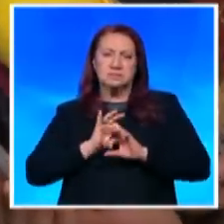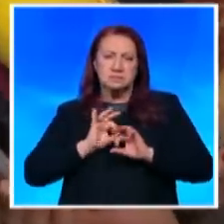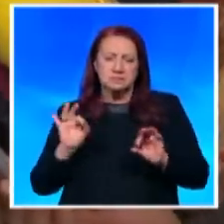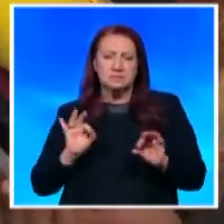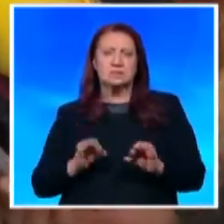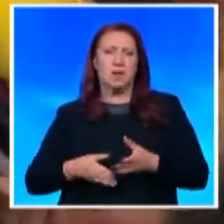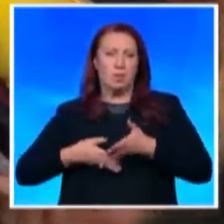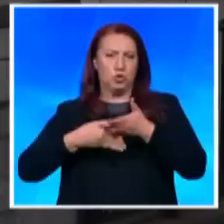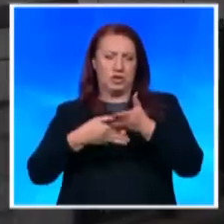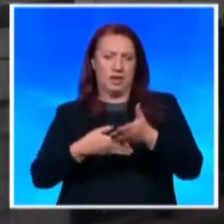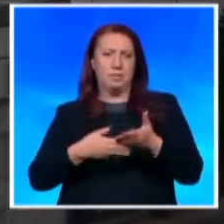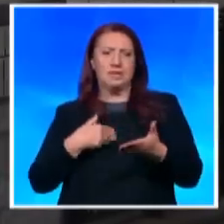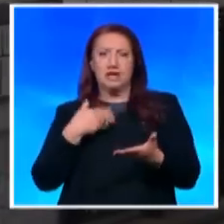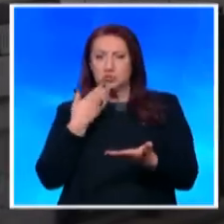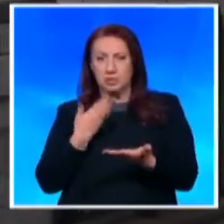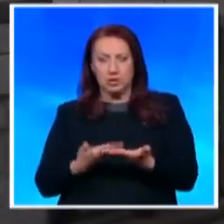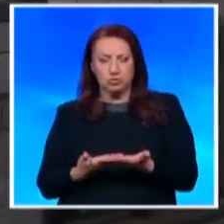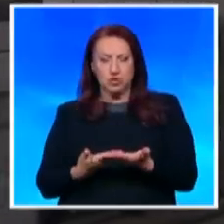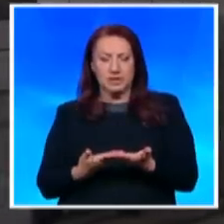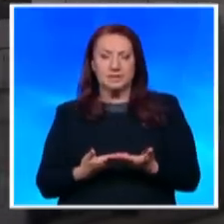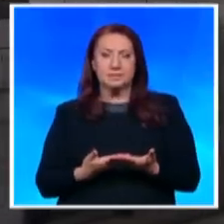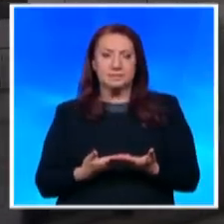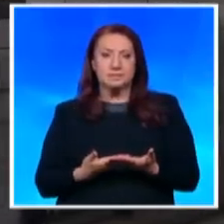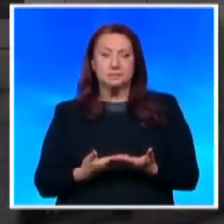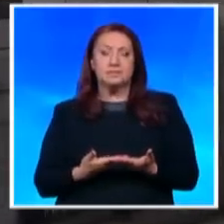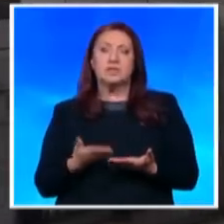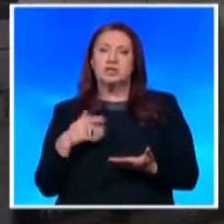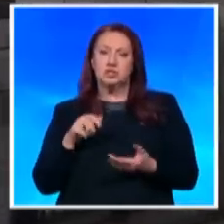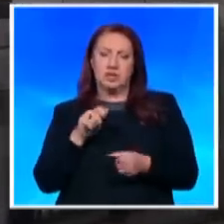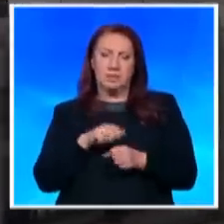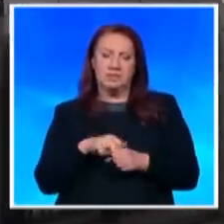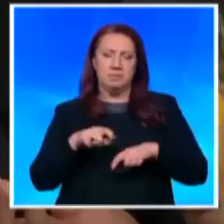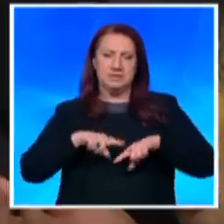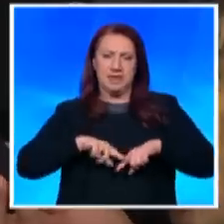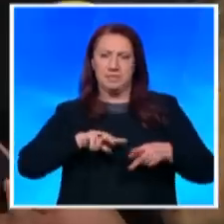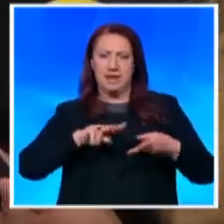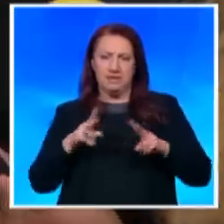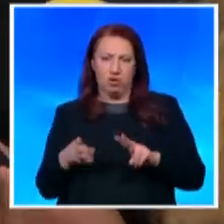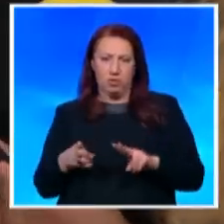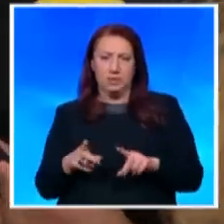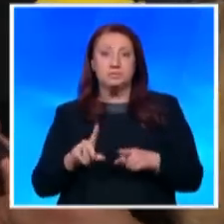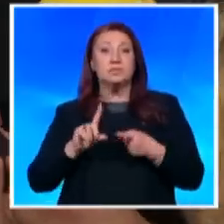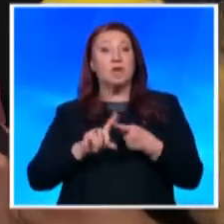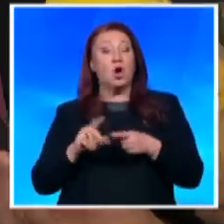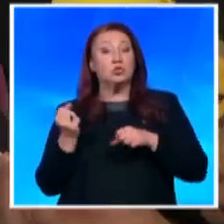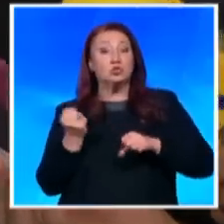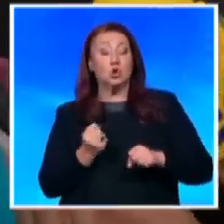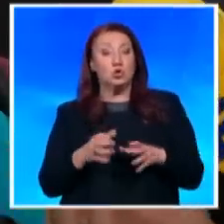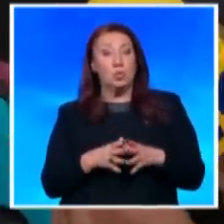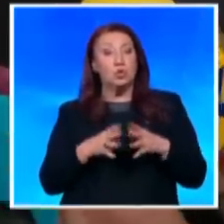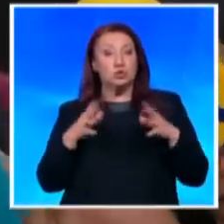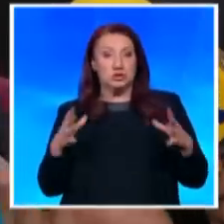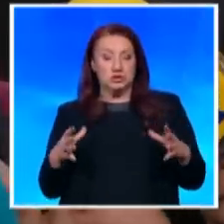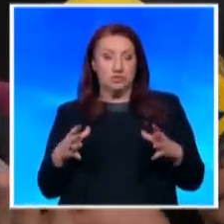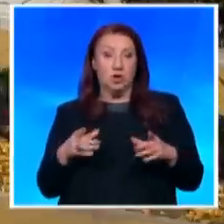за експертно правителство, върховенство на закона, съдебна реформа, конституционно мнозинство. Това в рамките на първия мандат